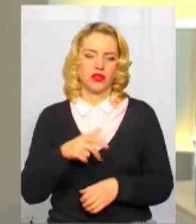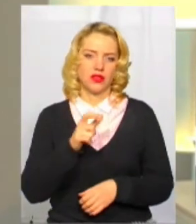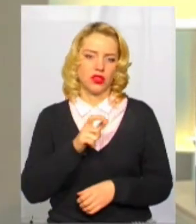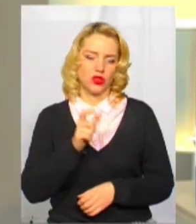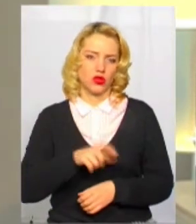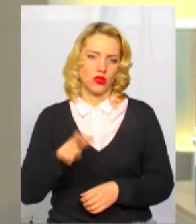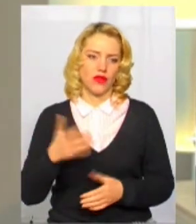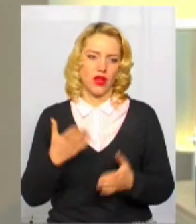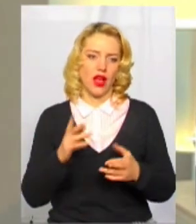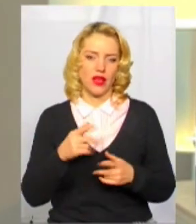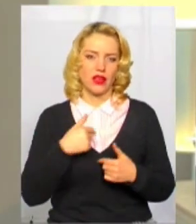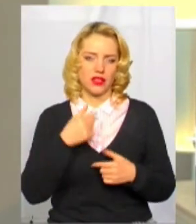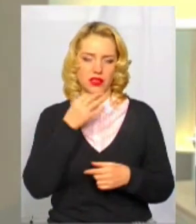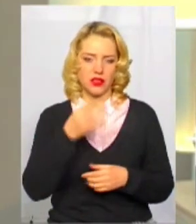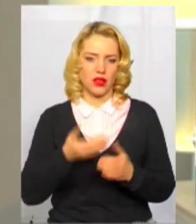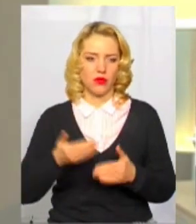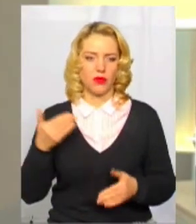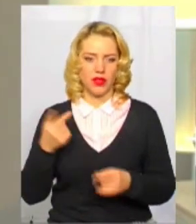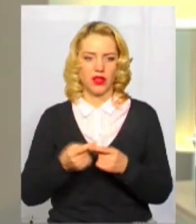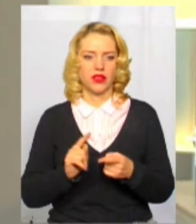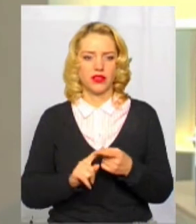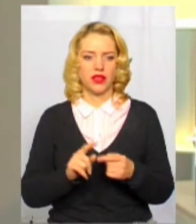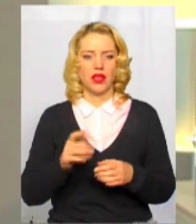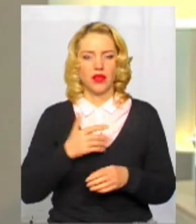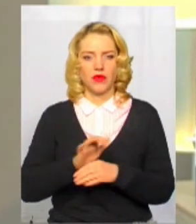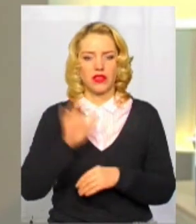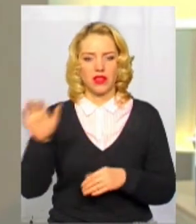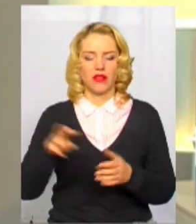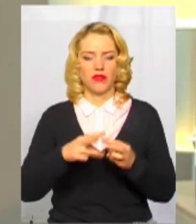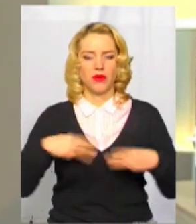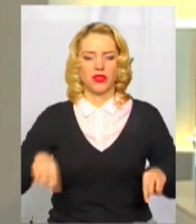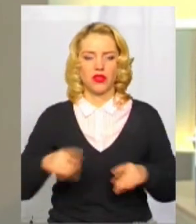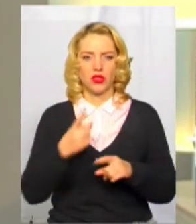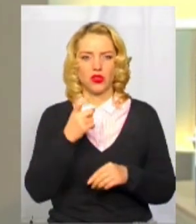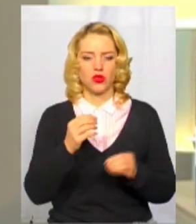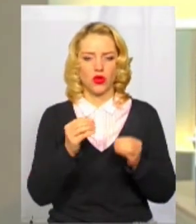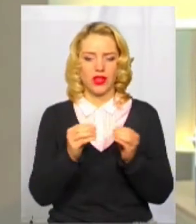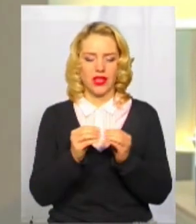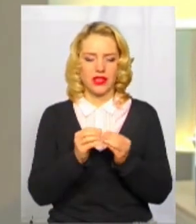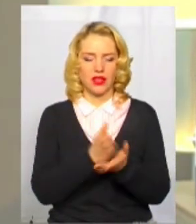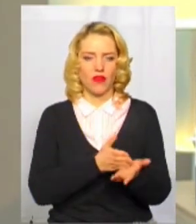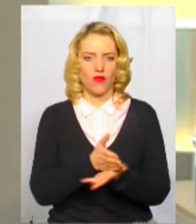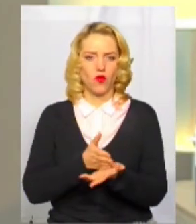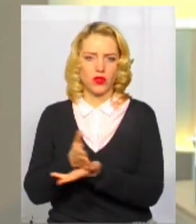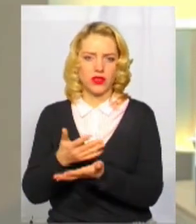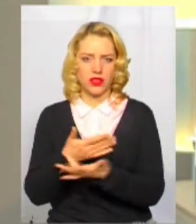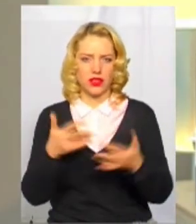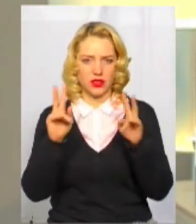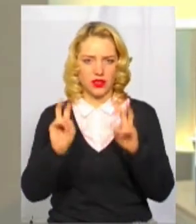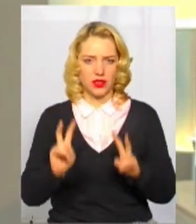чоловік. А як я сказала попередньо, ті листи, які шлало міністерство, це 110 функцій на кожне управління. І ви розумієте,